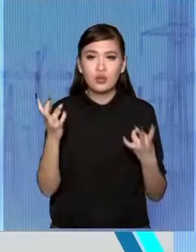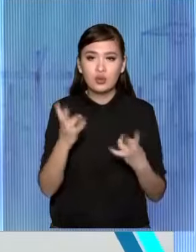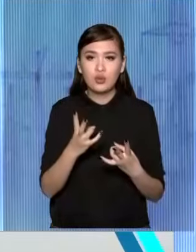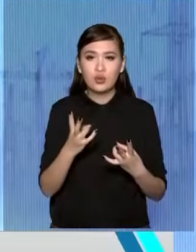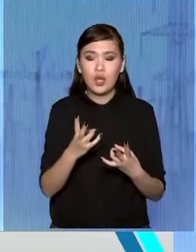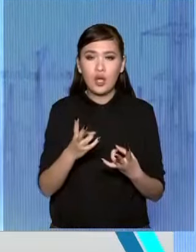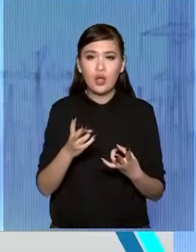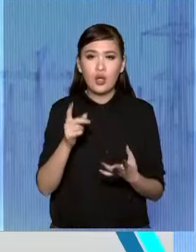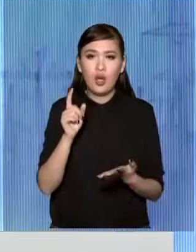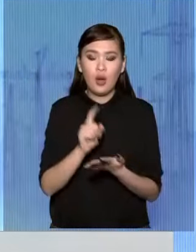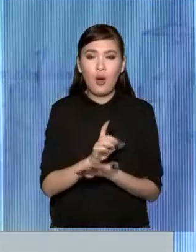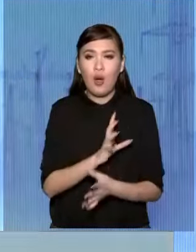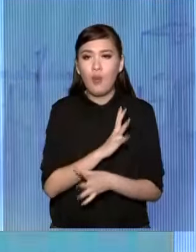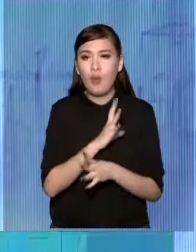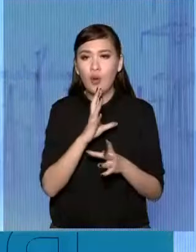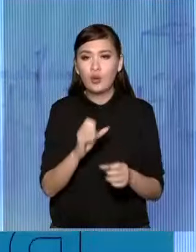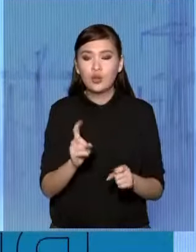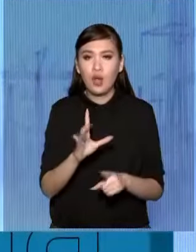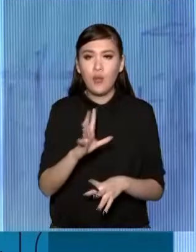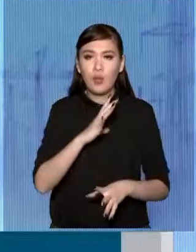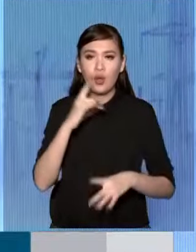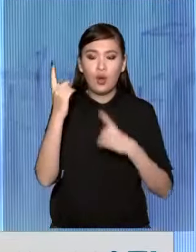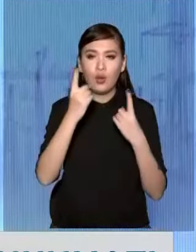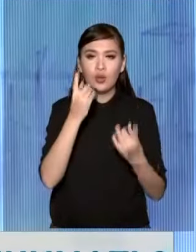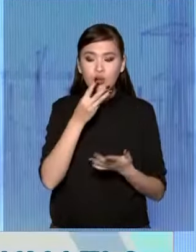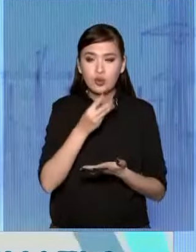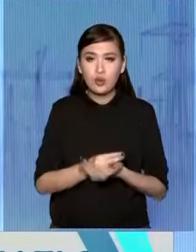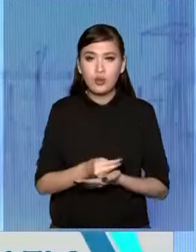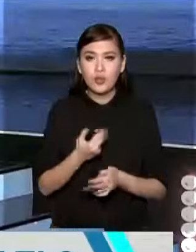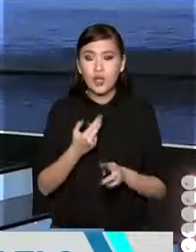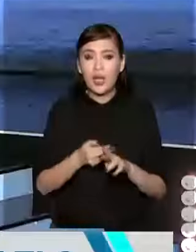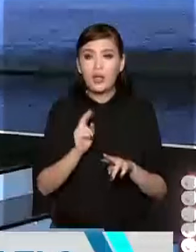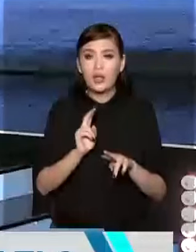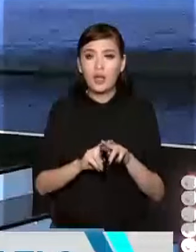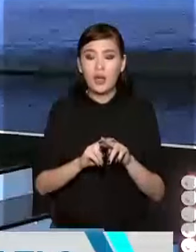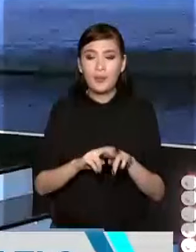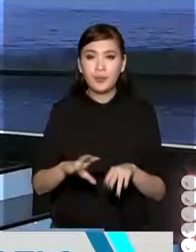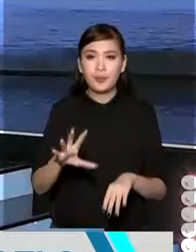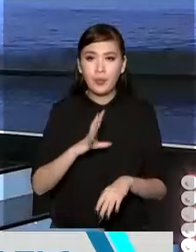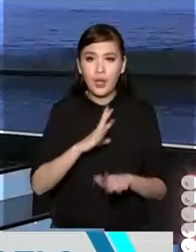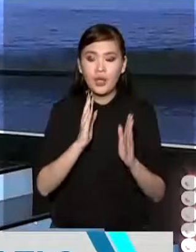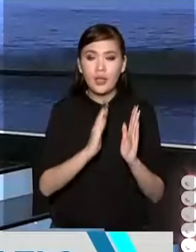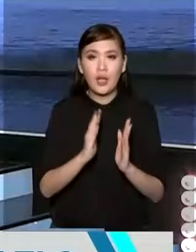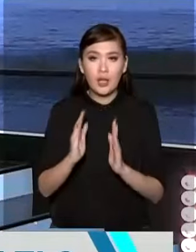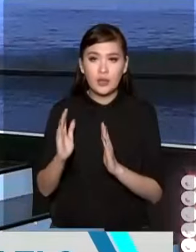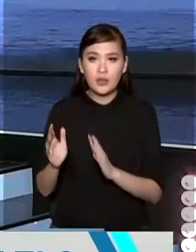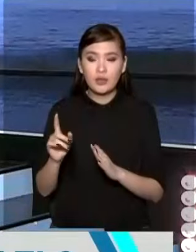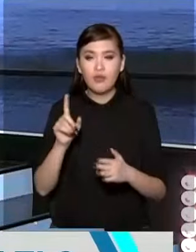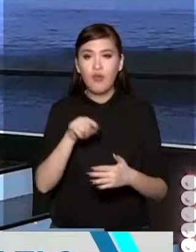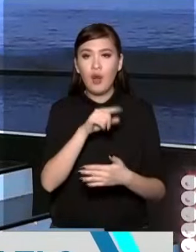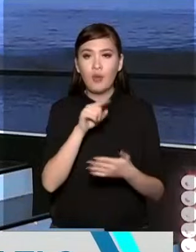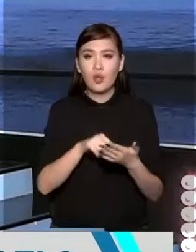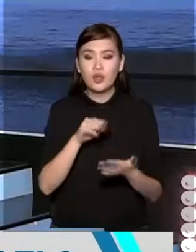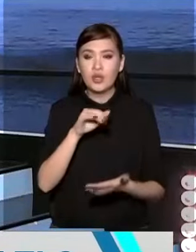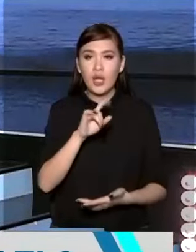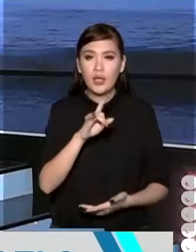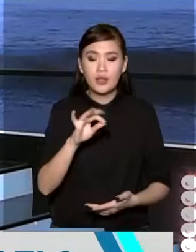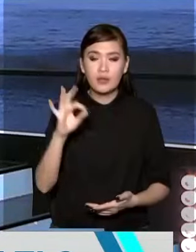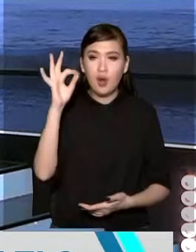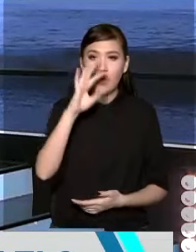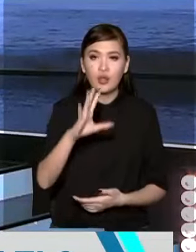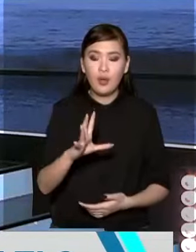то что должна, а может находиться в коммунальной собственности. Другое дело, что наладить, значит, вопросы тарифообразования,